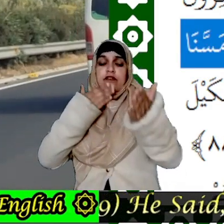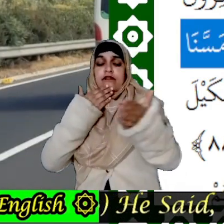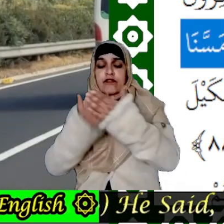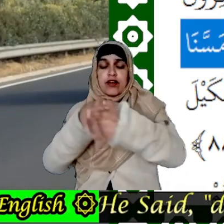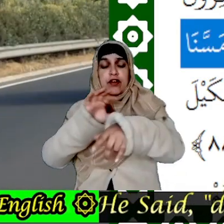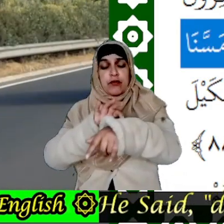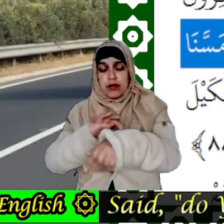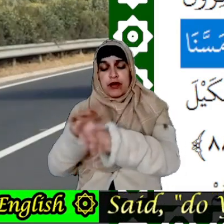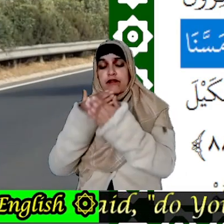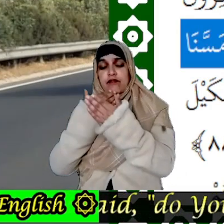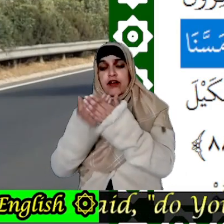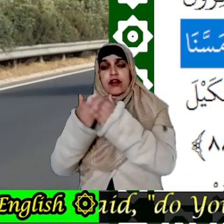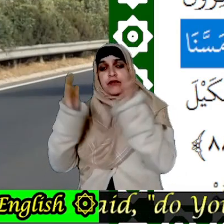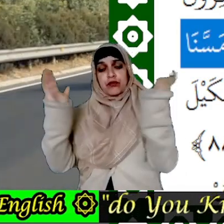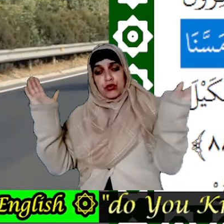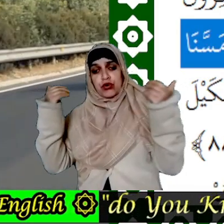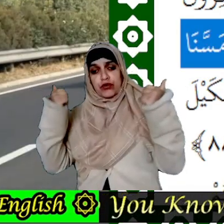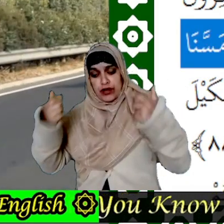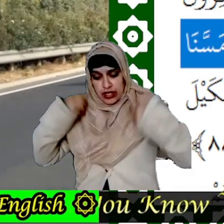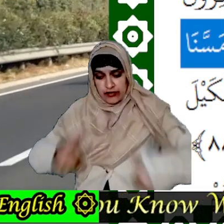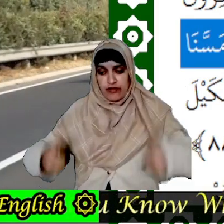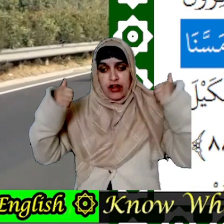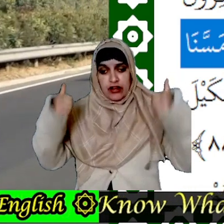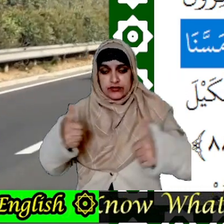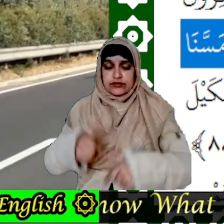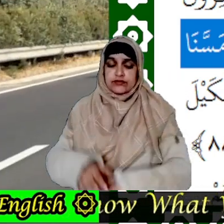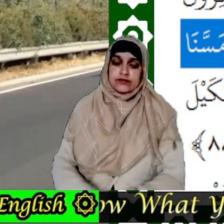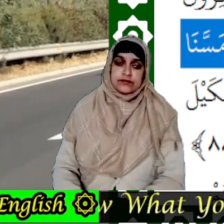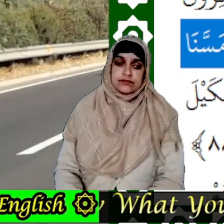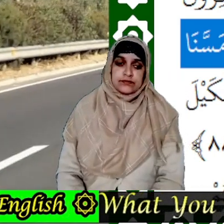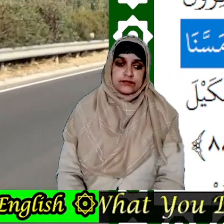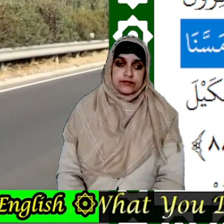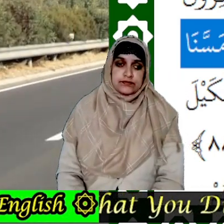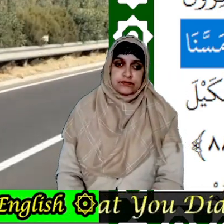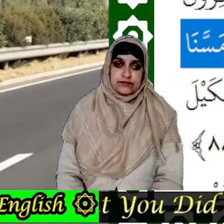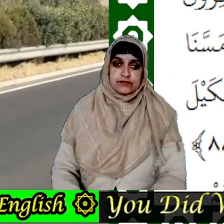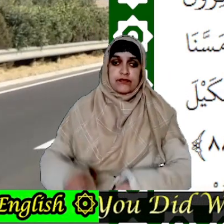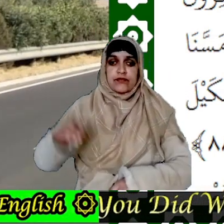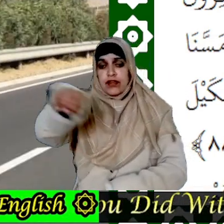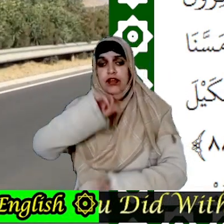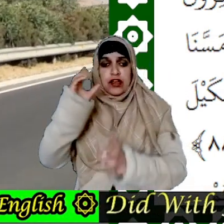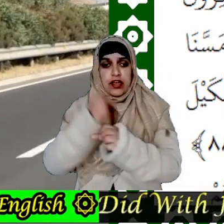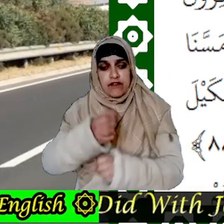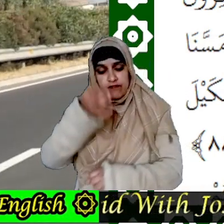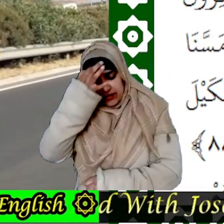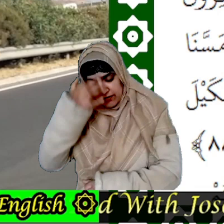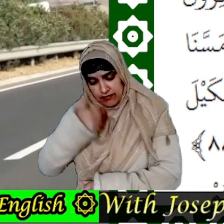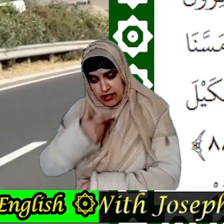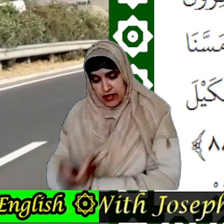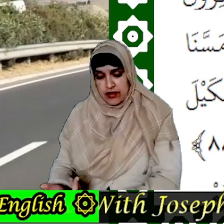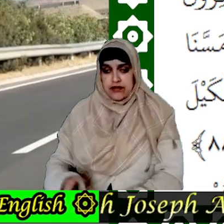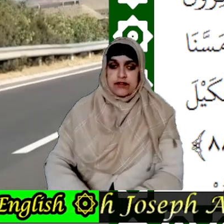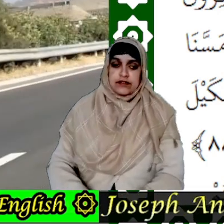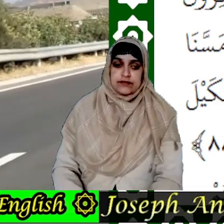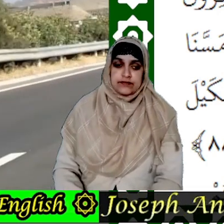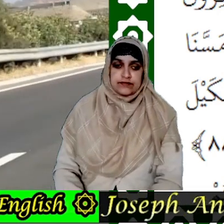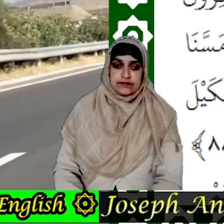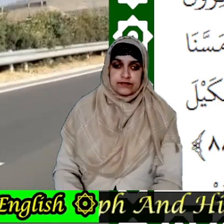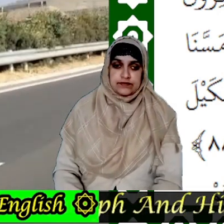وقبوا ما سنا وأهلنا الدر أباري النب يعنون من الجد بأباري